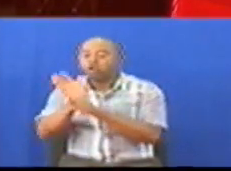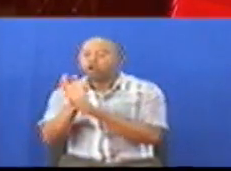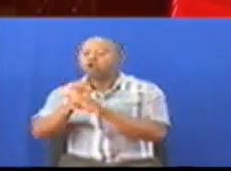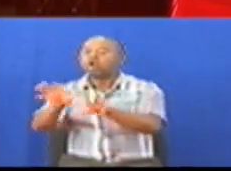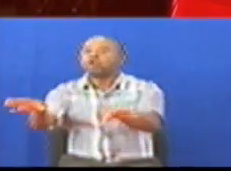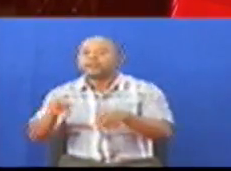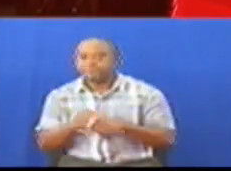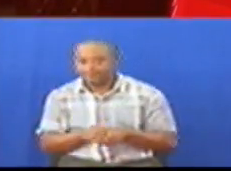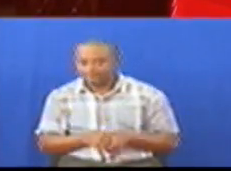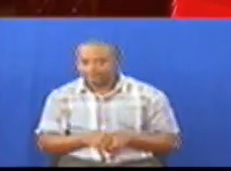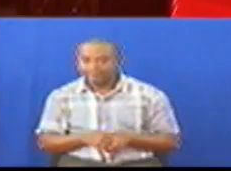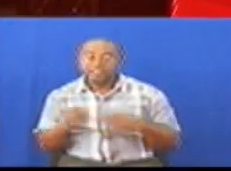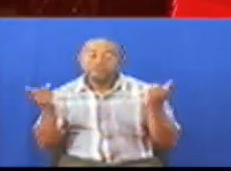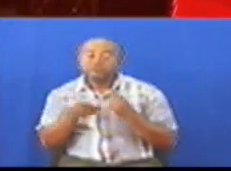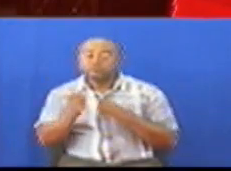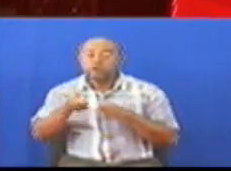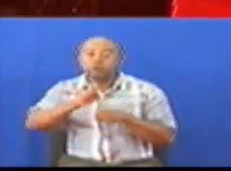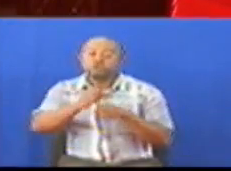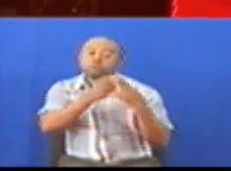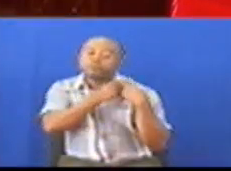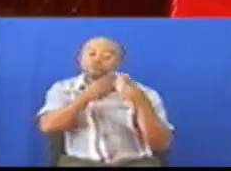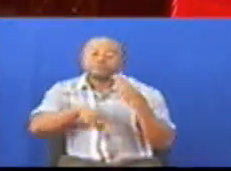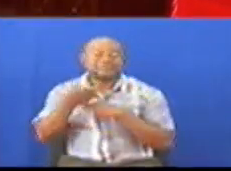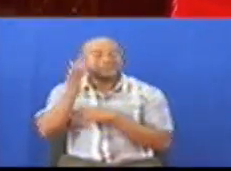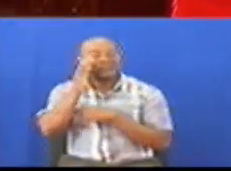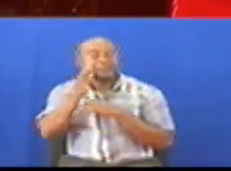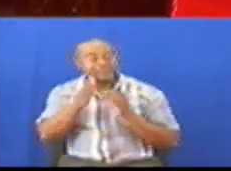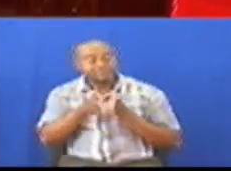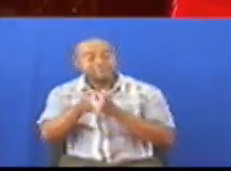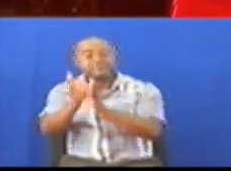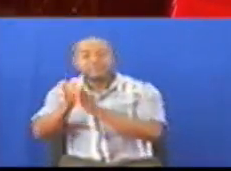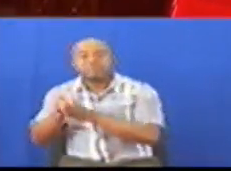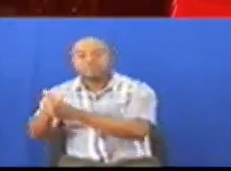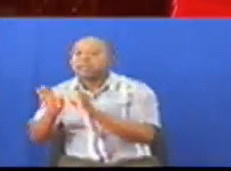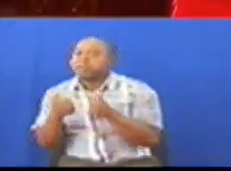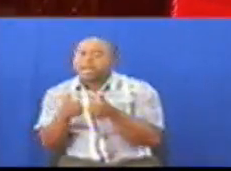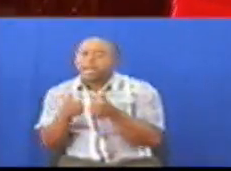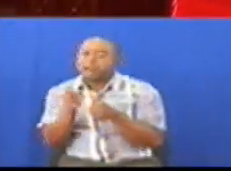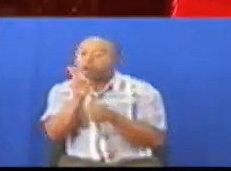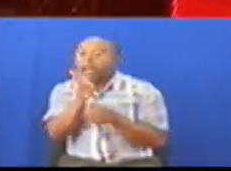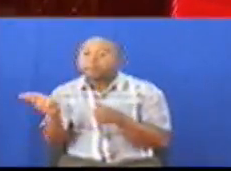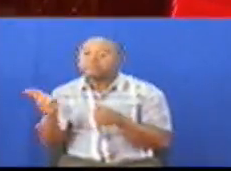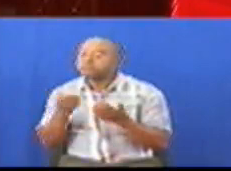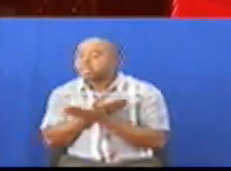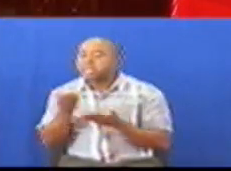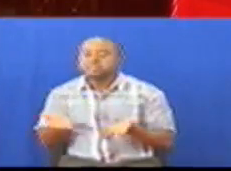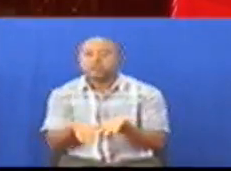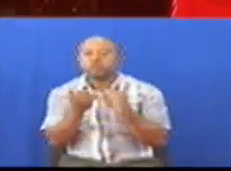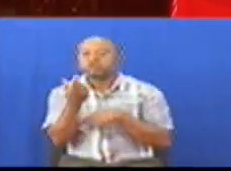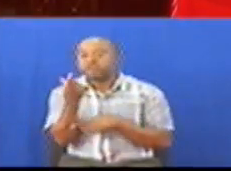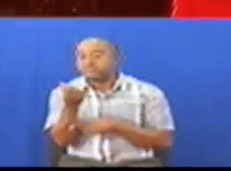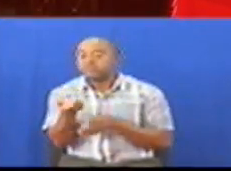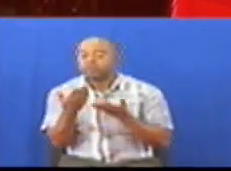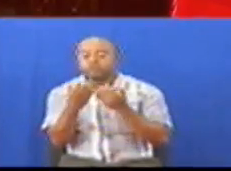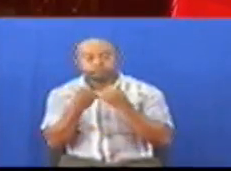historia. Mbali na ongezeko la majukumu kwa serikali za mitaa, bado halmashauri zetu hazina uwezo wa kifedha kuweza kutekeleza